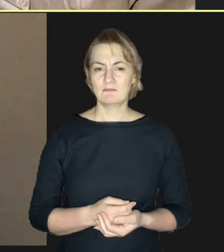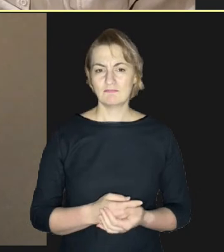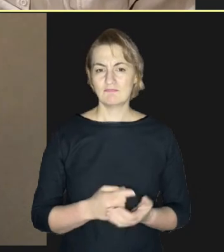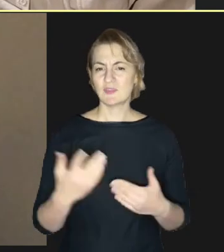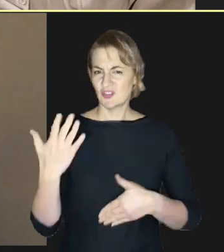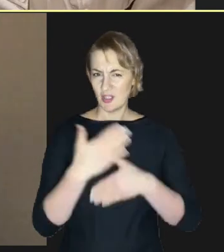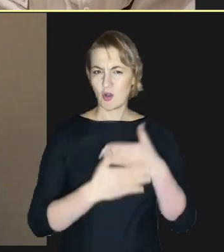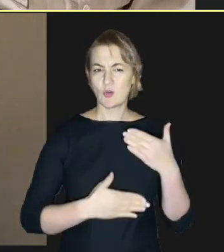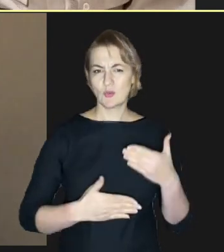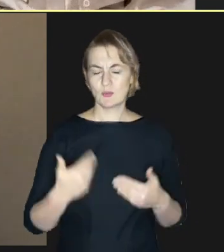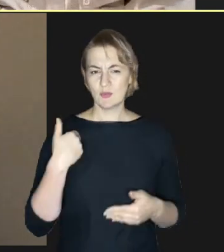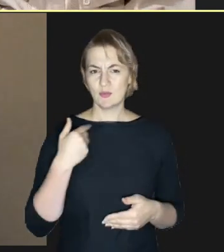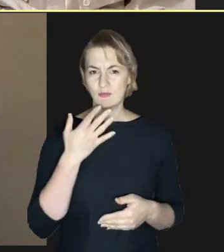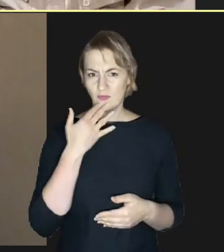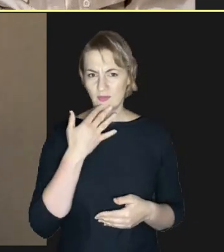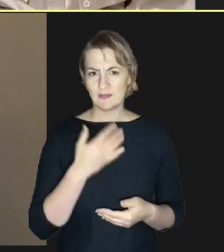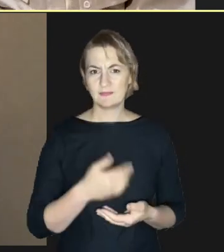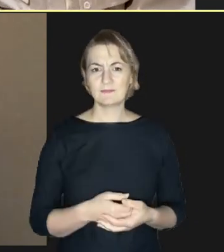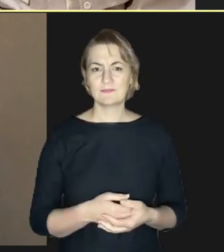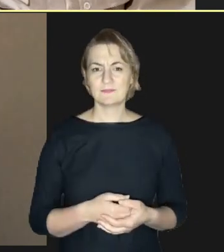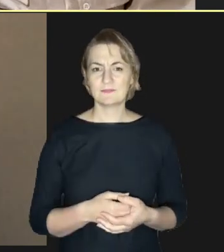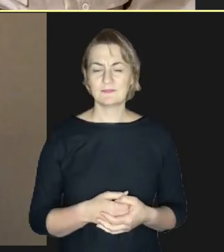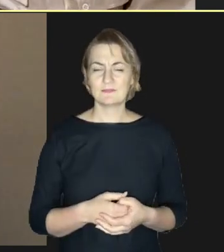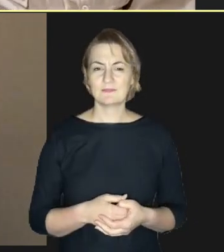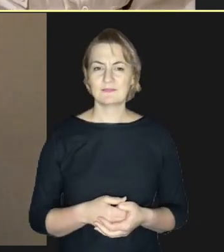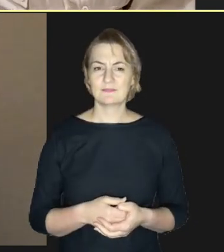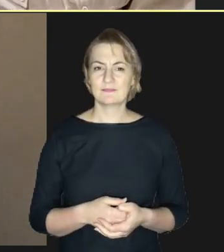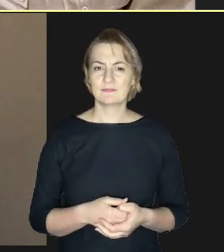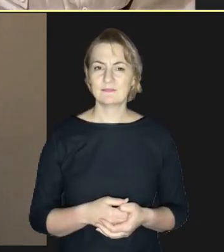na końcu, no to jest